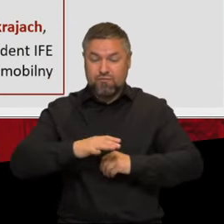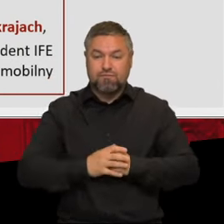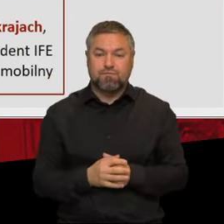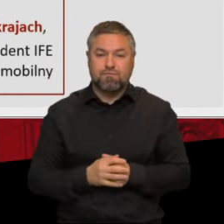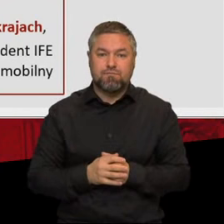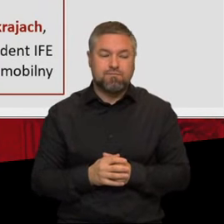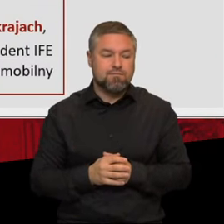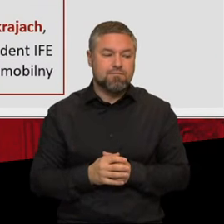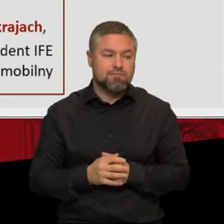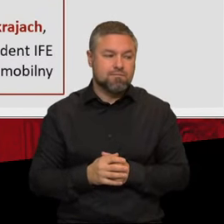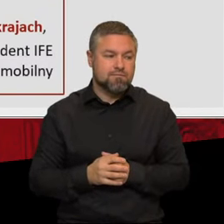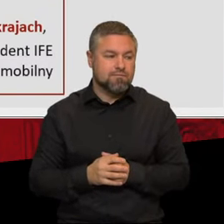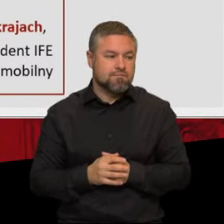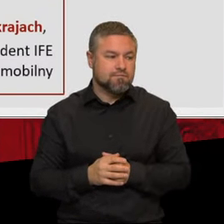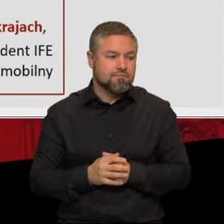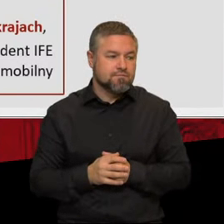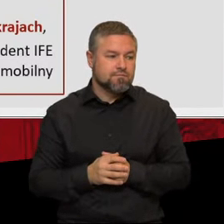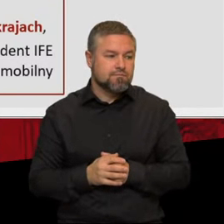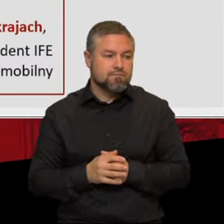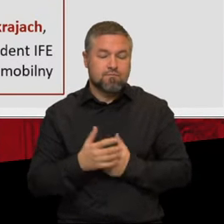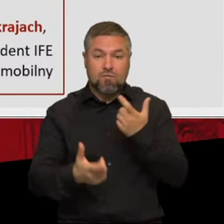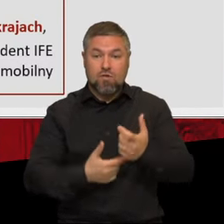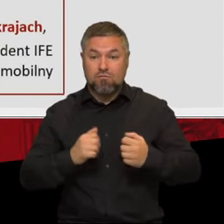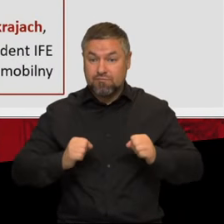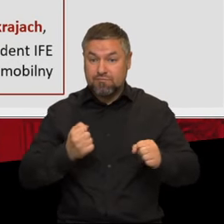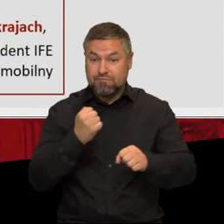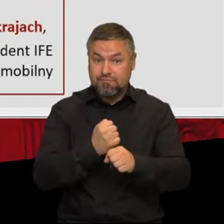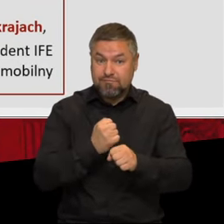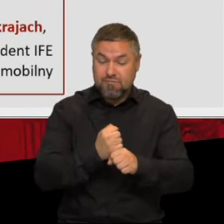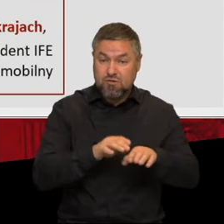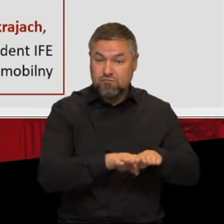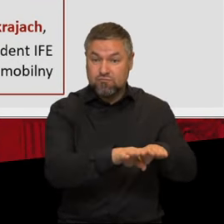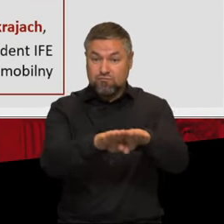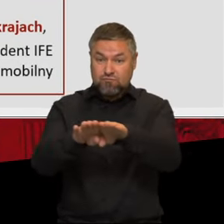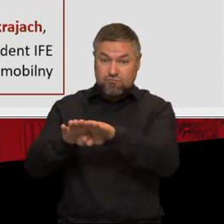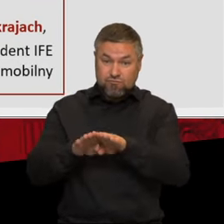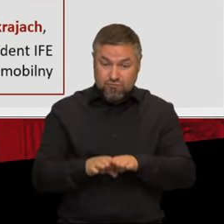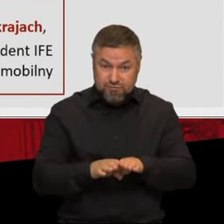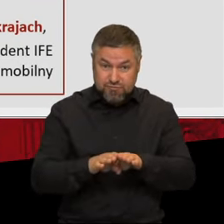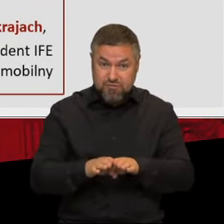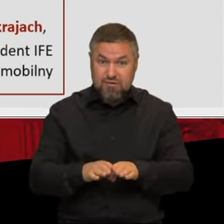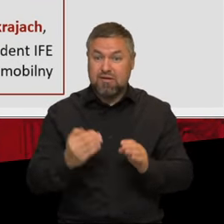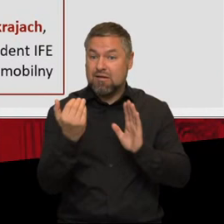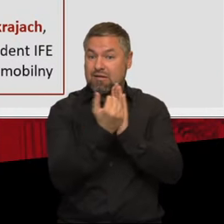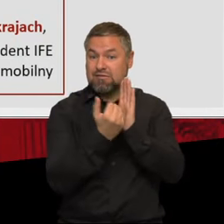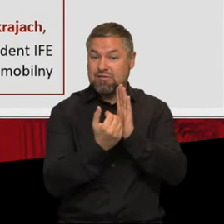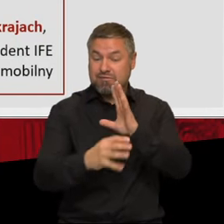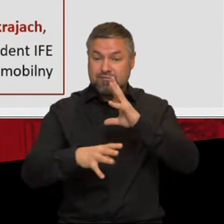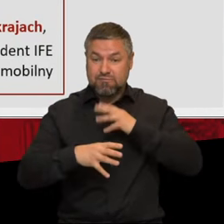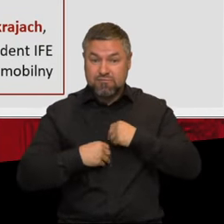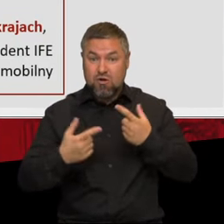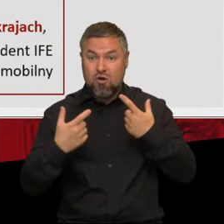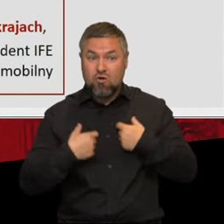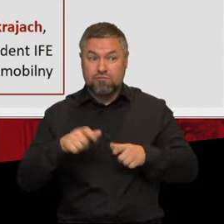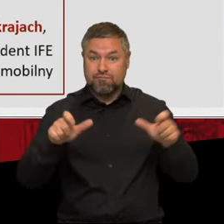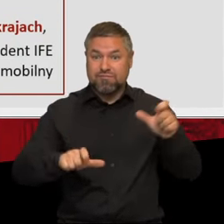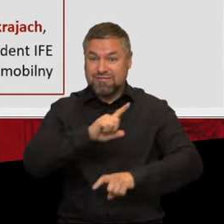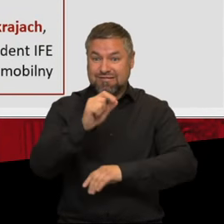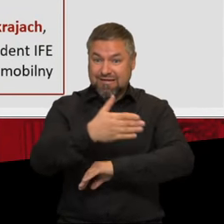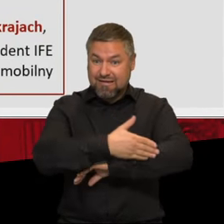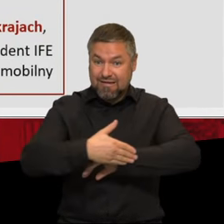Międzynarodowego. Trwają prace nad ujednoliceniem harmonogramów i zasad przyjęcia kandydatów z